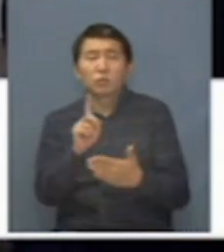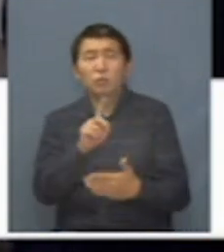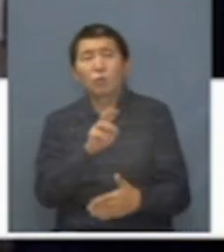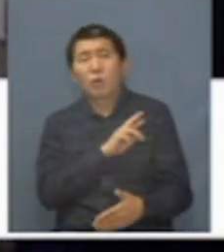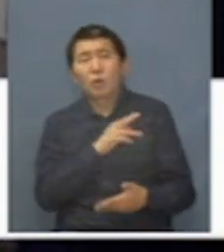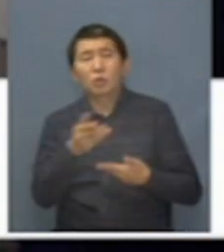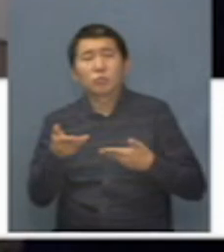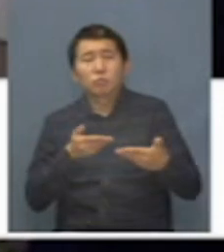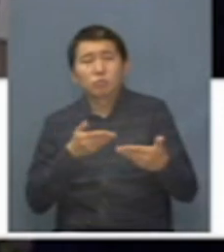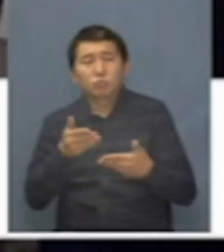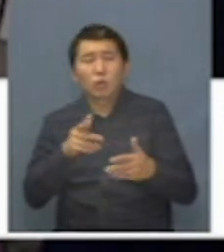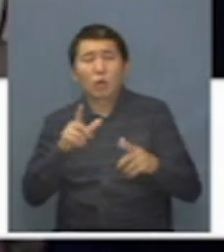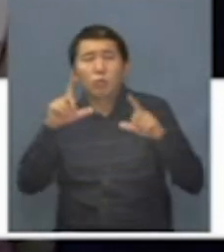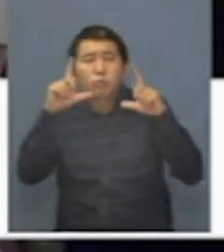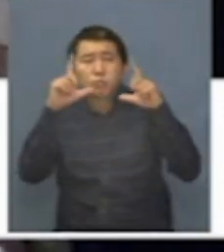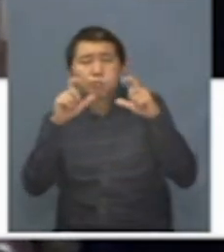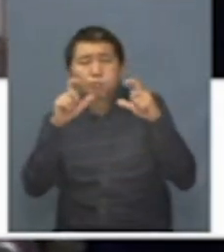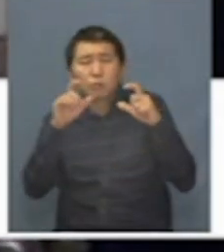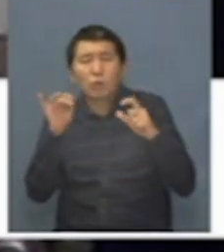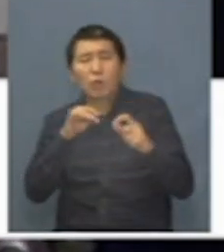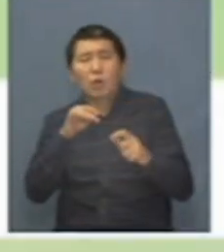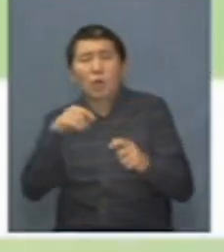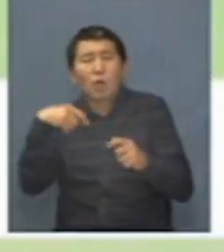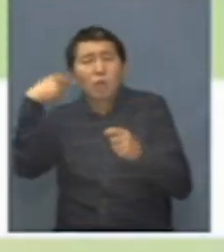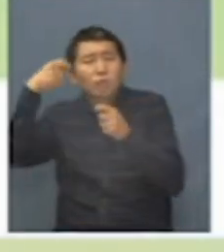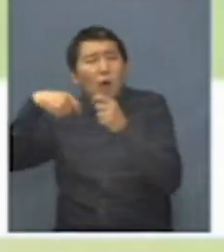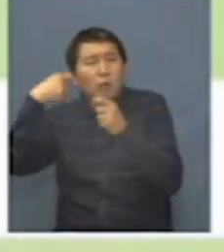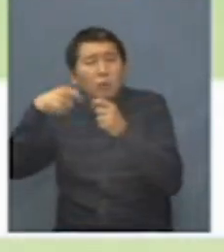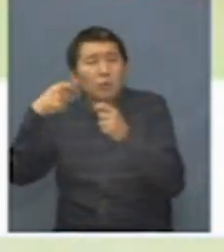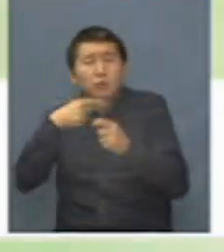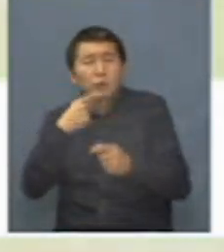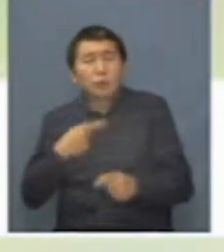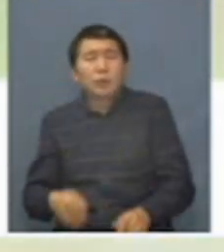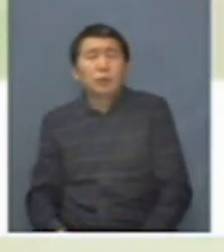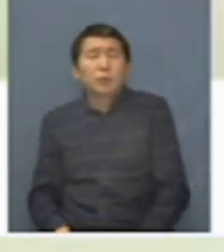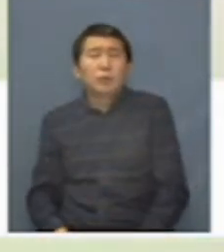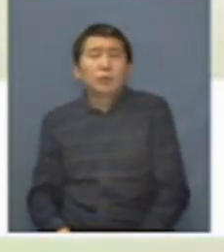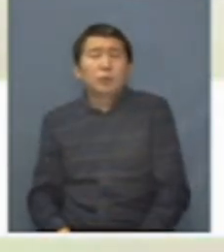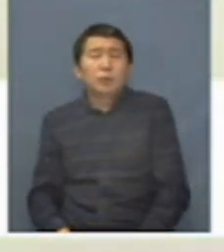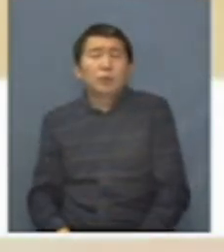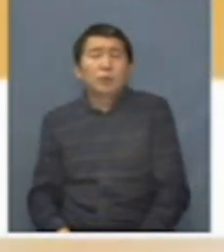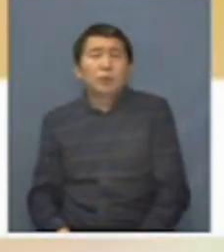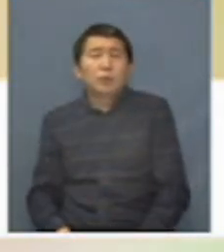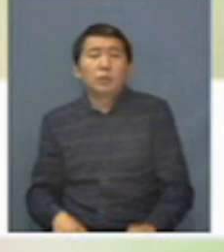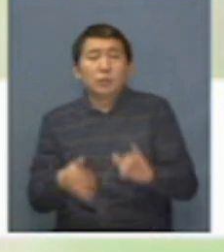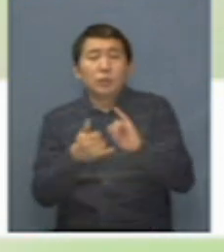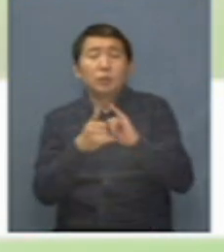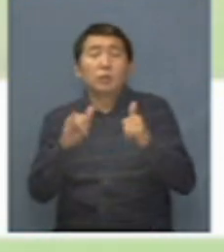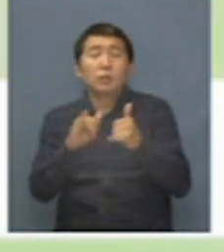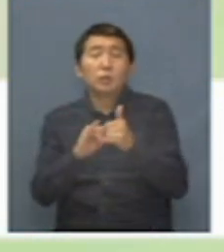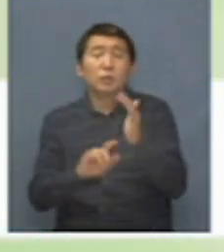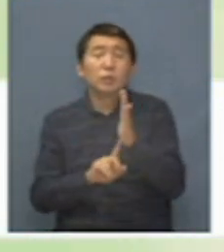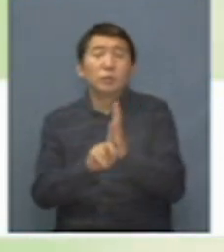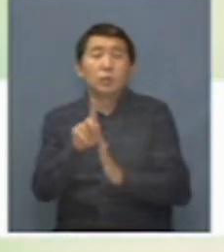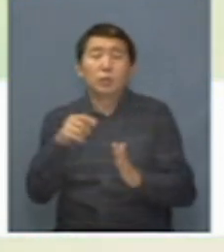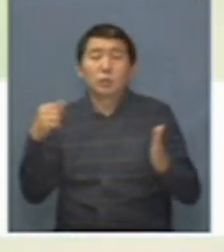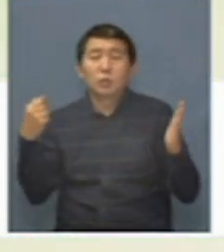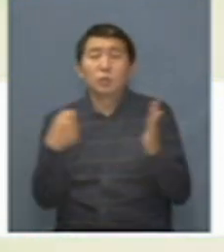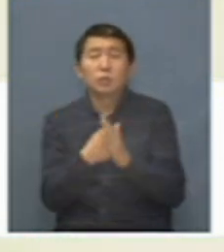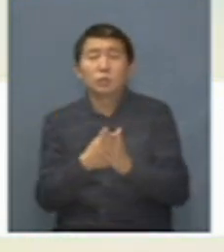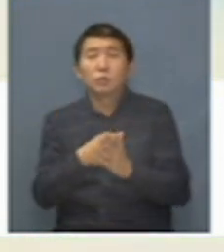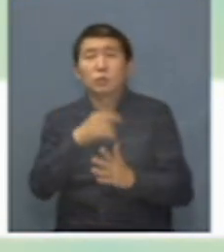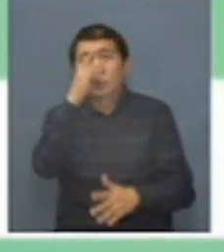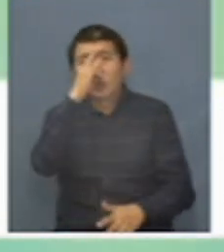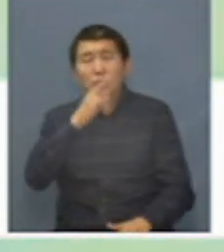и ещё камеры фиксируют третий этап путешествия аксакал начал с Усть Каменогорска и отправился по маршруту